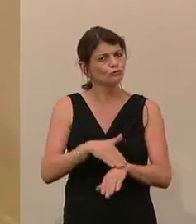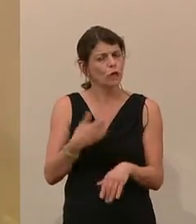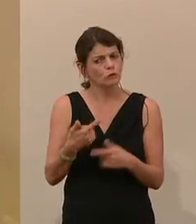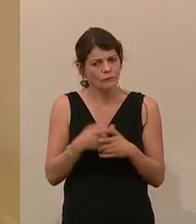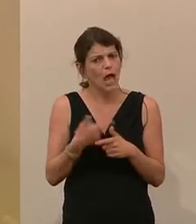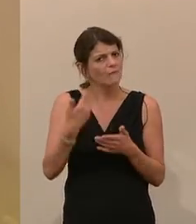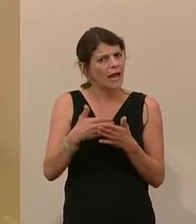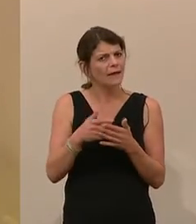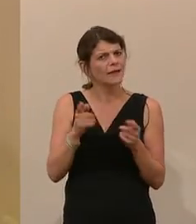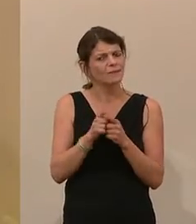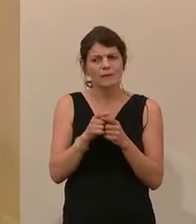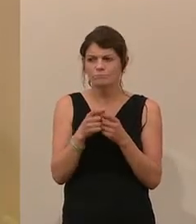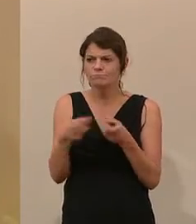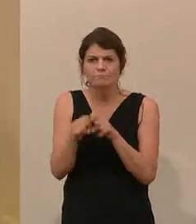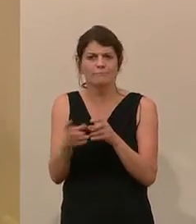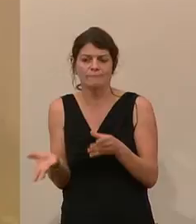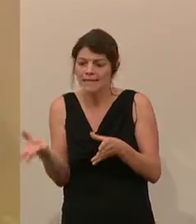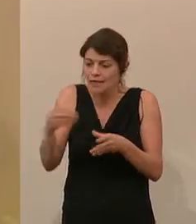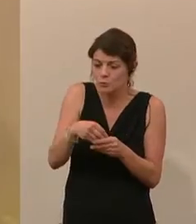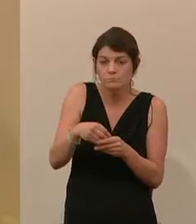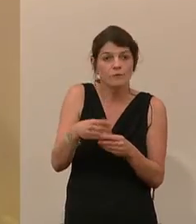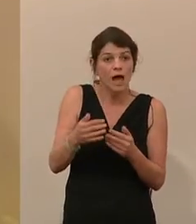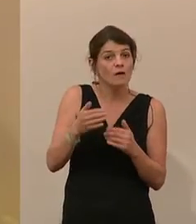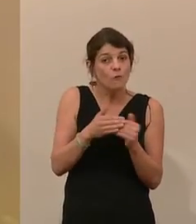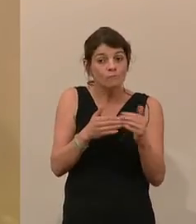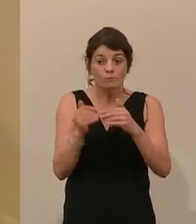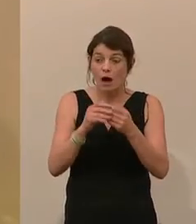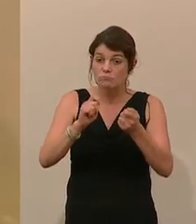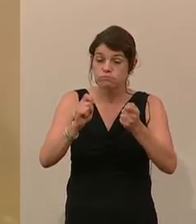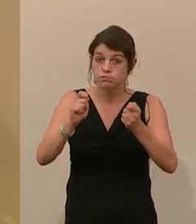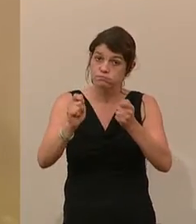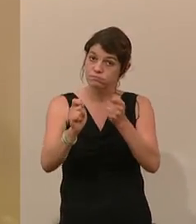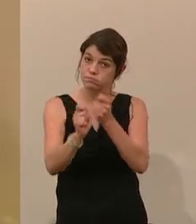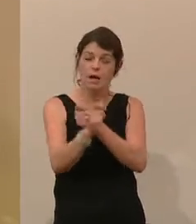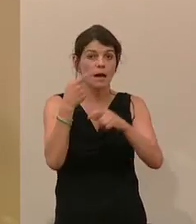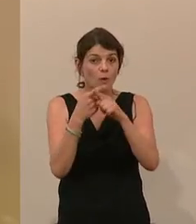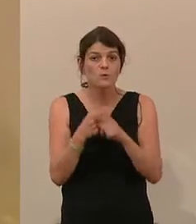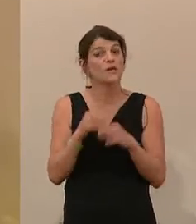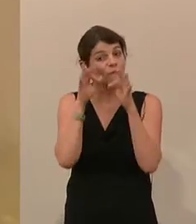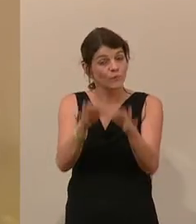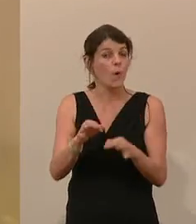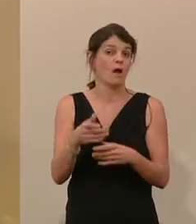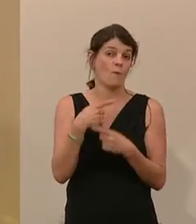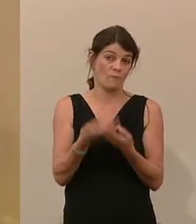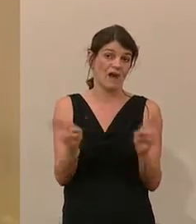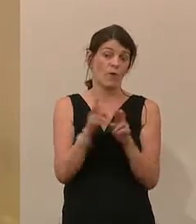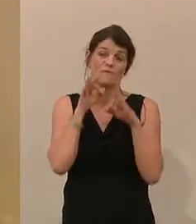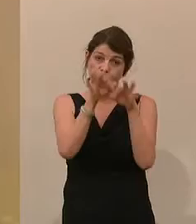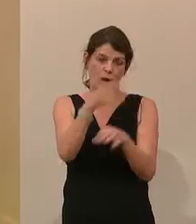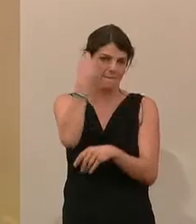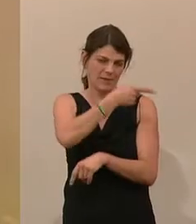weiterer Baustein, um eine positive Veränderung zum Wohle unserer Umwelt und für unsere Menschen zu setzen.